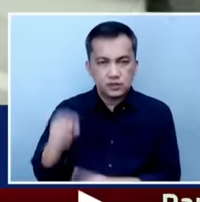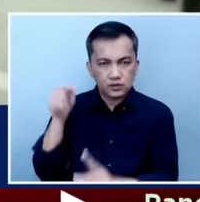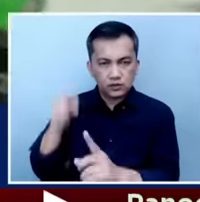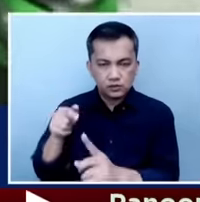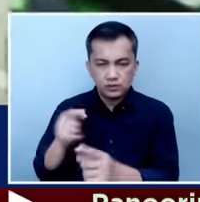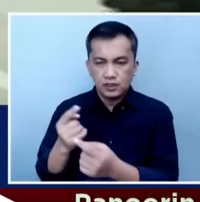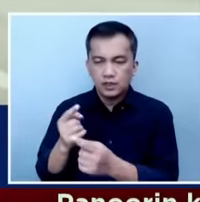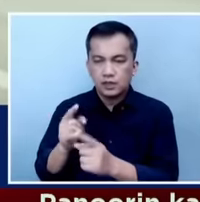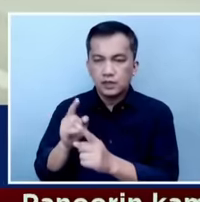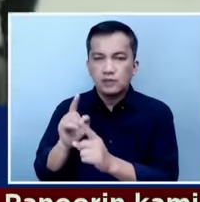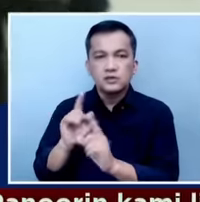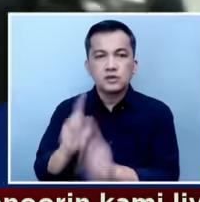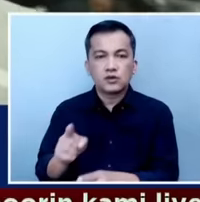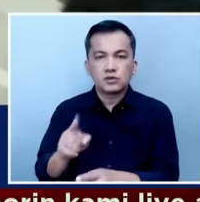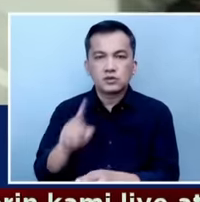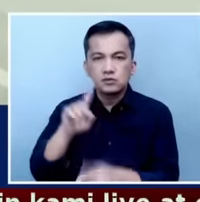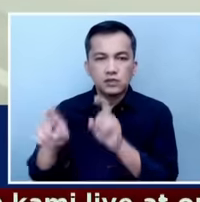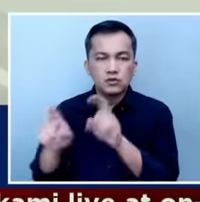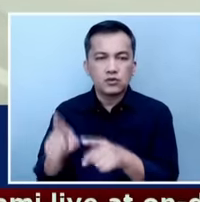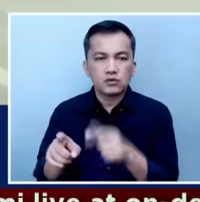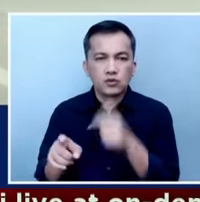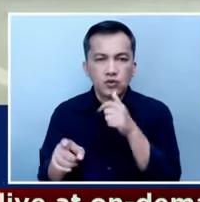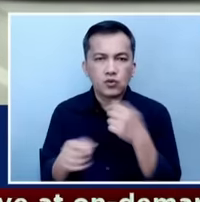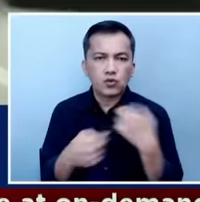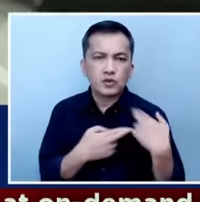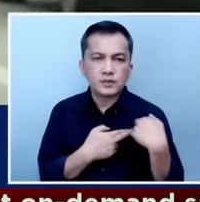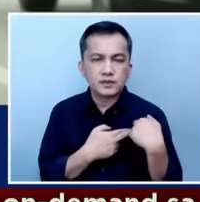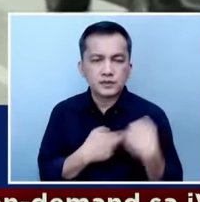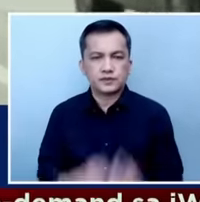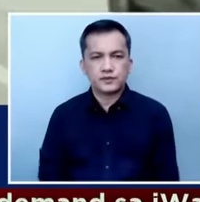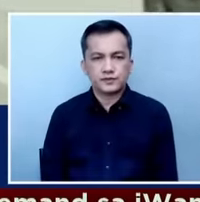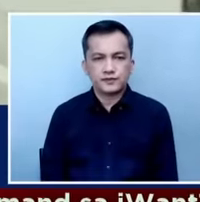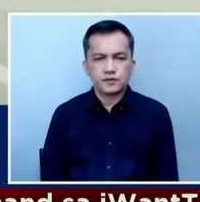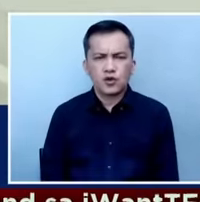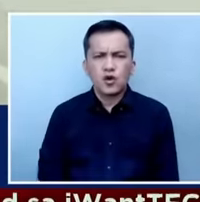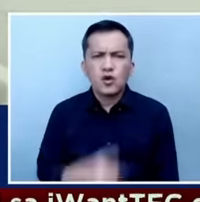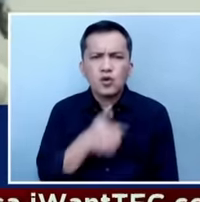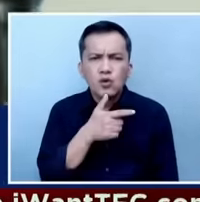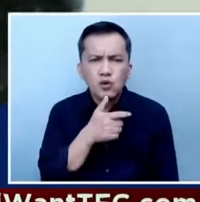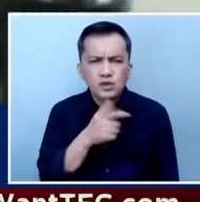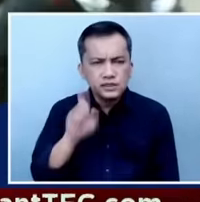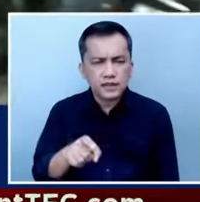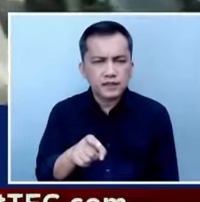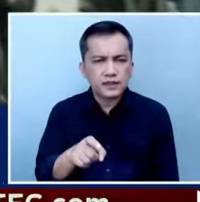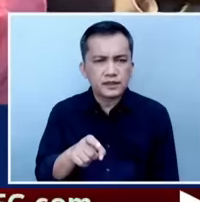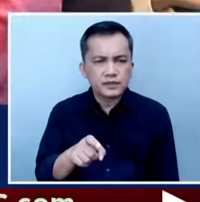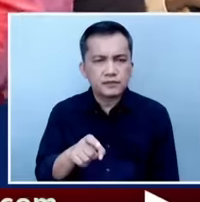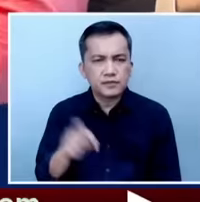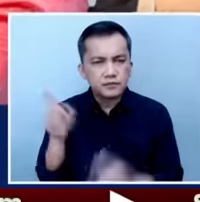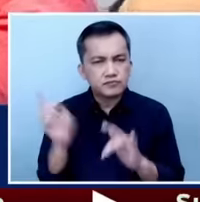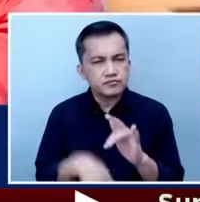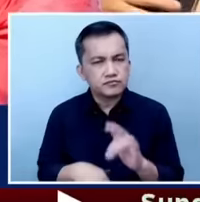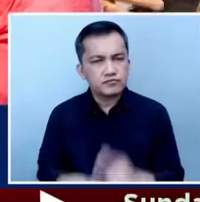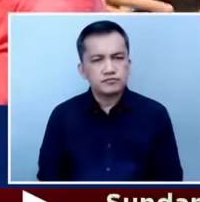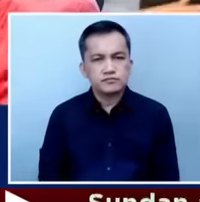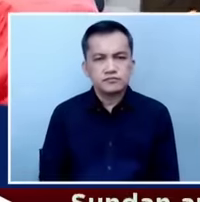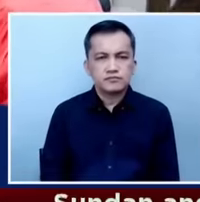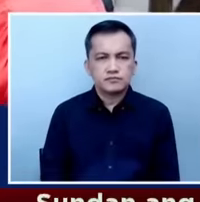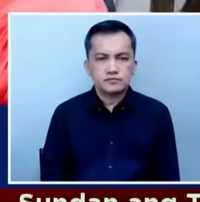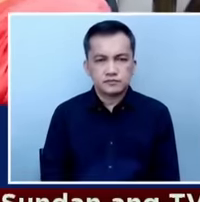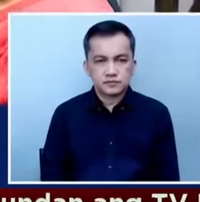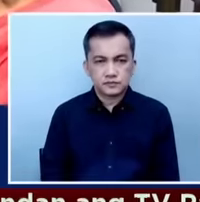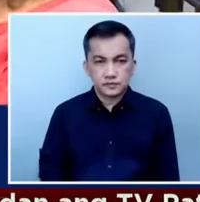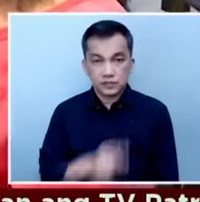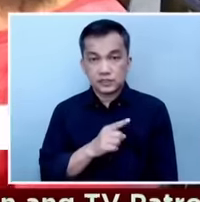tanong na sino ang may kasalanan at sino ang dapat managot sa insidente. Kung si